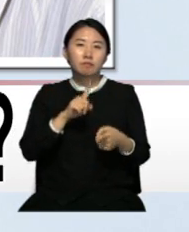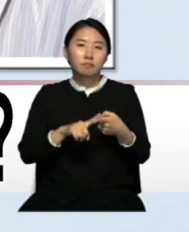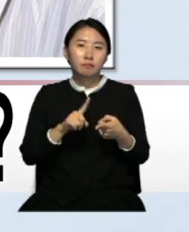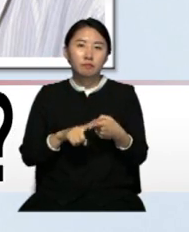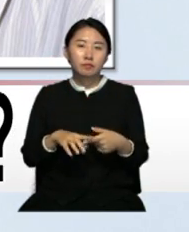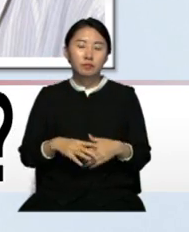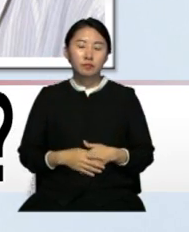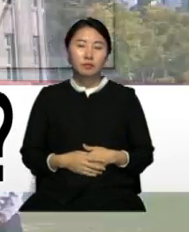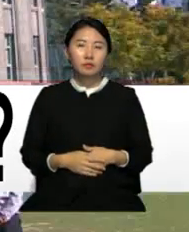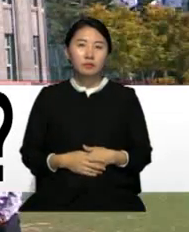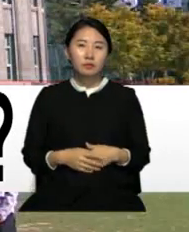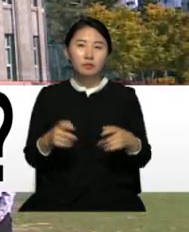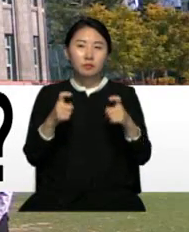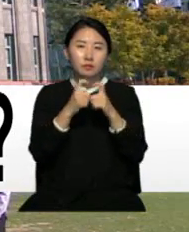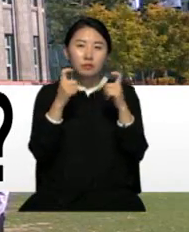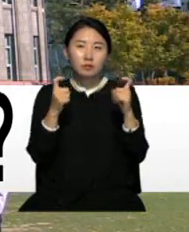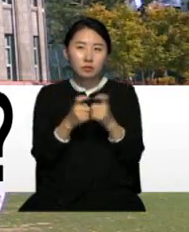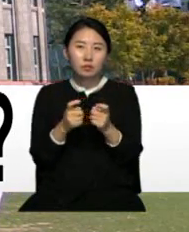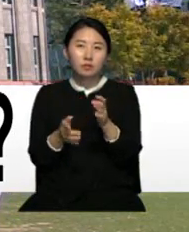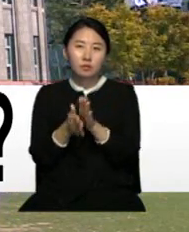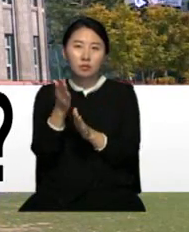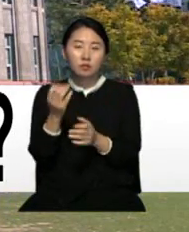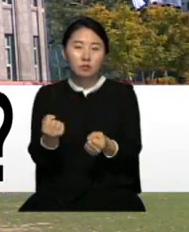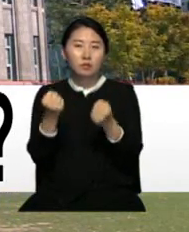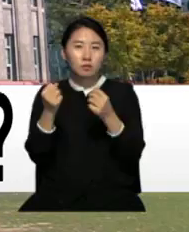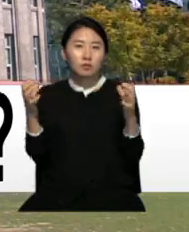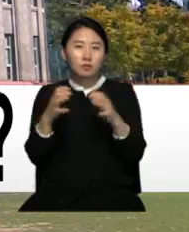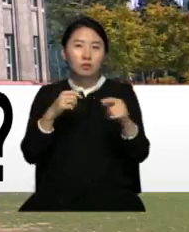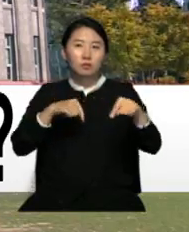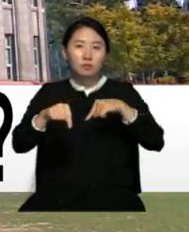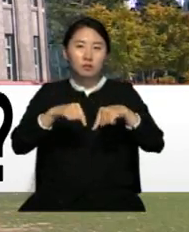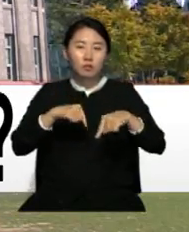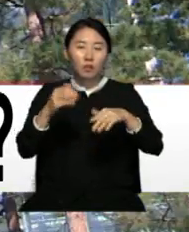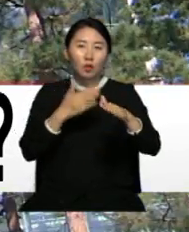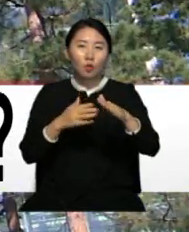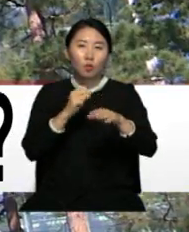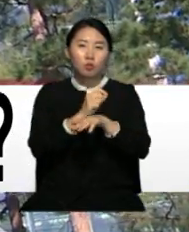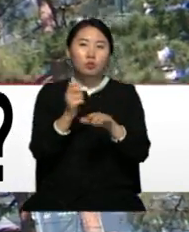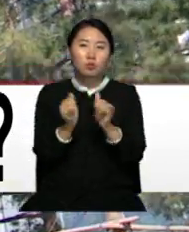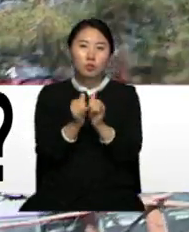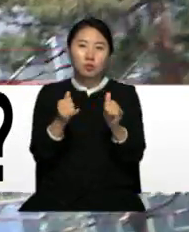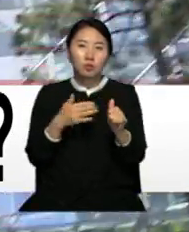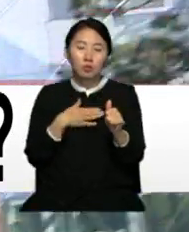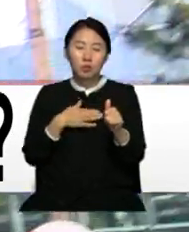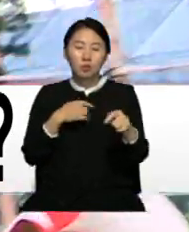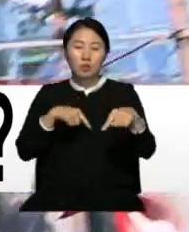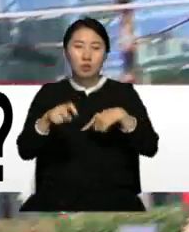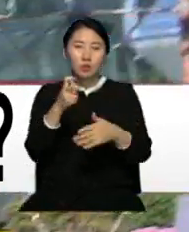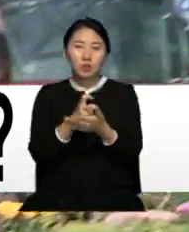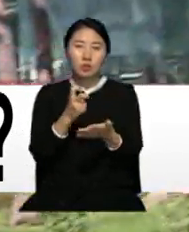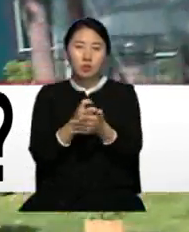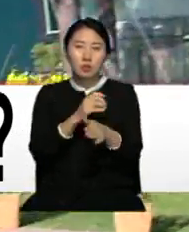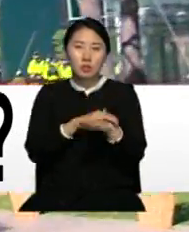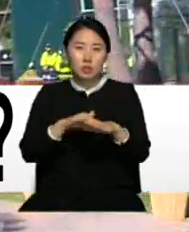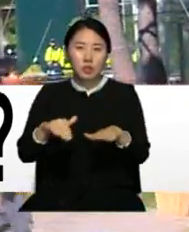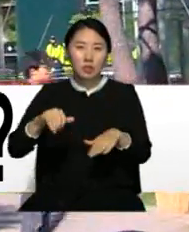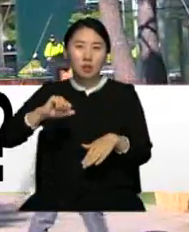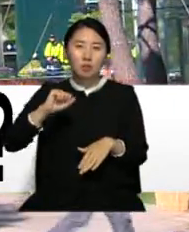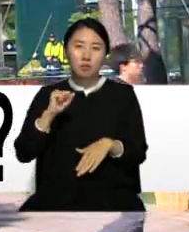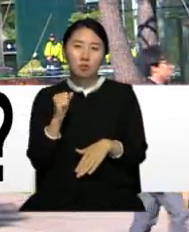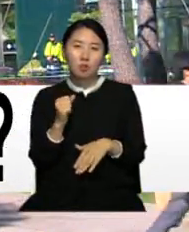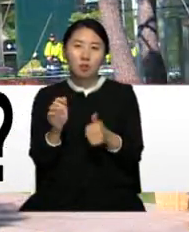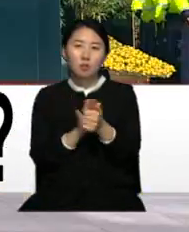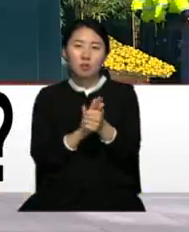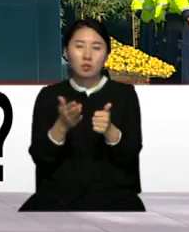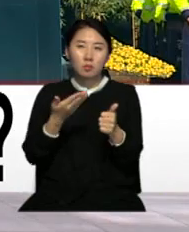얘기입니다. 민간 협치라는 게 이제 공무원들은 본인들이 정책을 잘하면